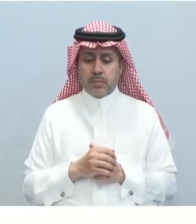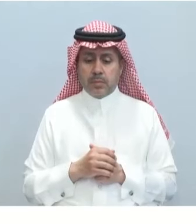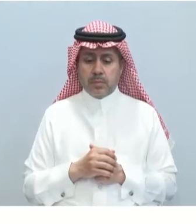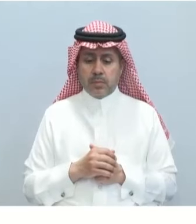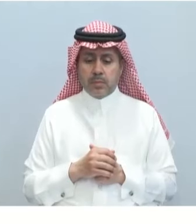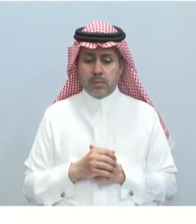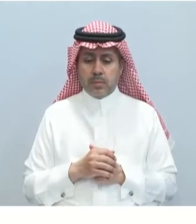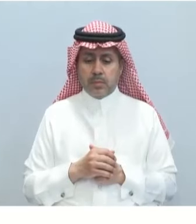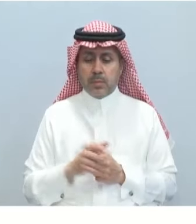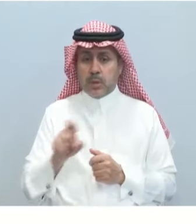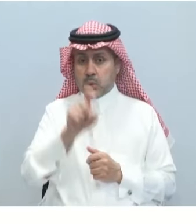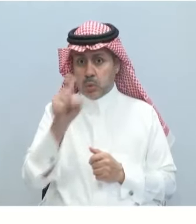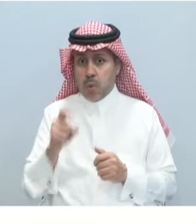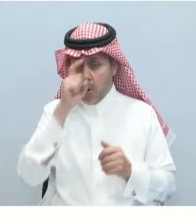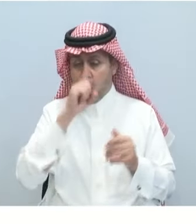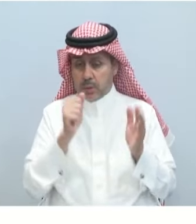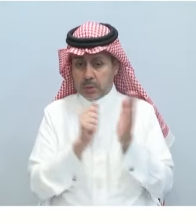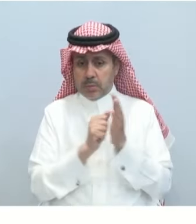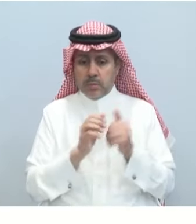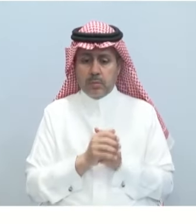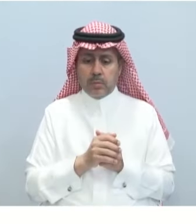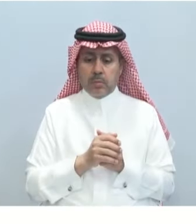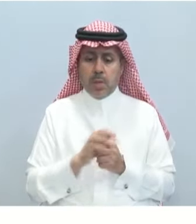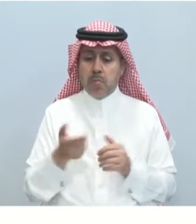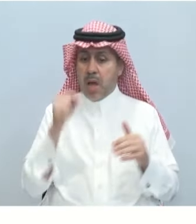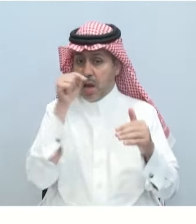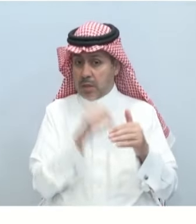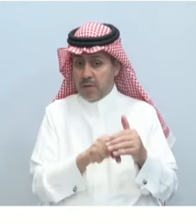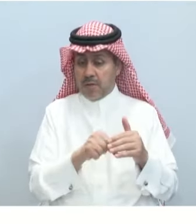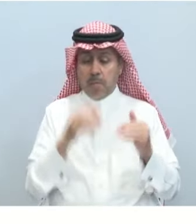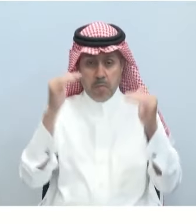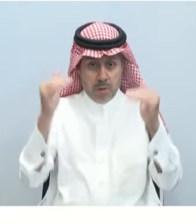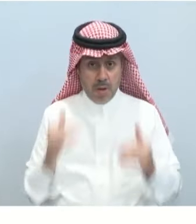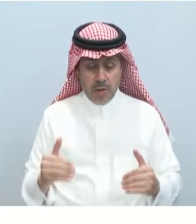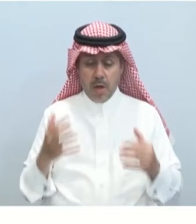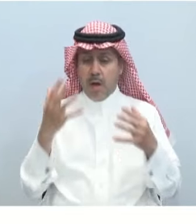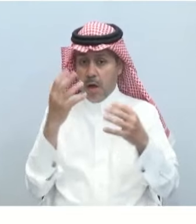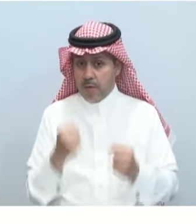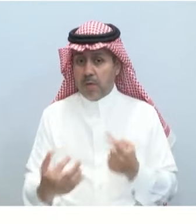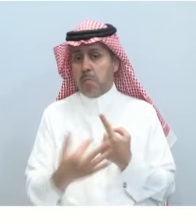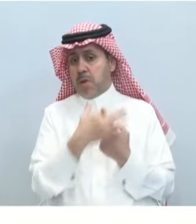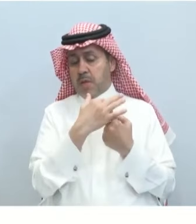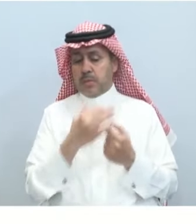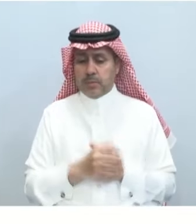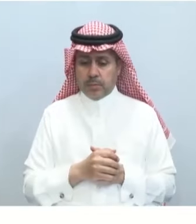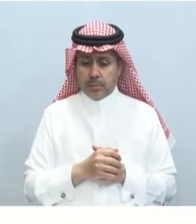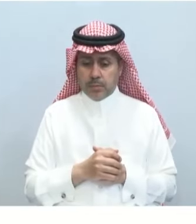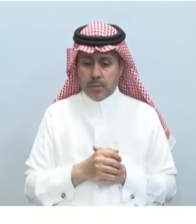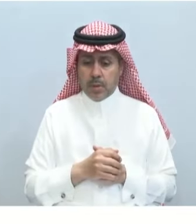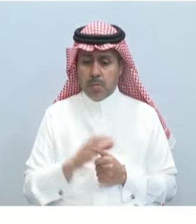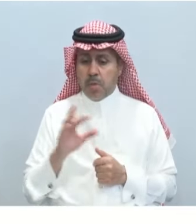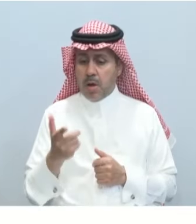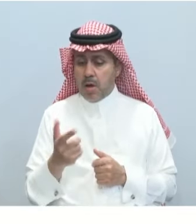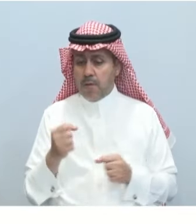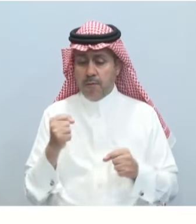غيره هنا اسئله التقويم اتمعن واجيب ما الهدف منظم نظام حمايه الايذاء الحمايه من الايذاء ايضا